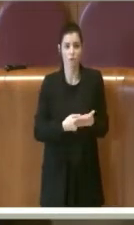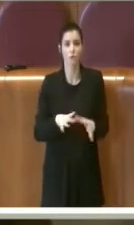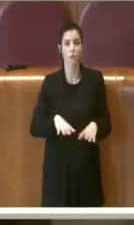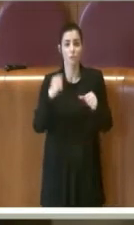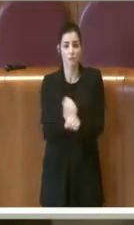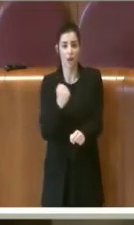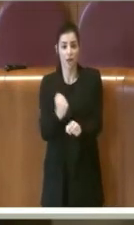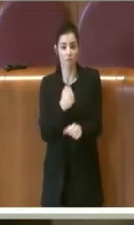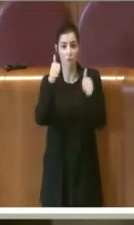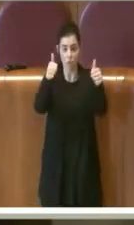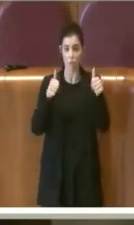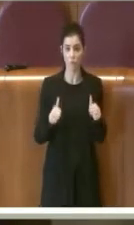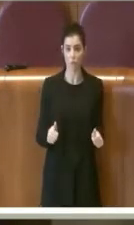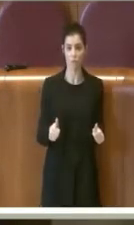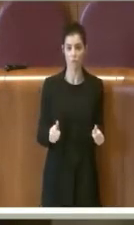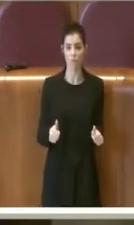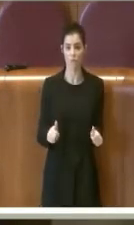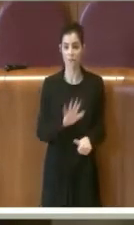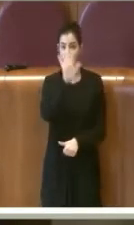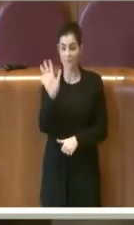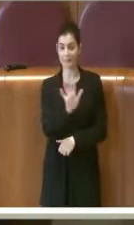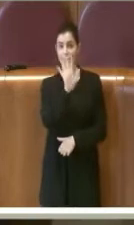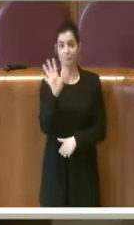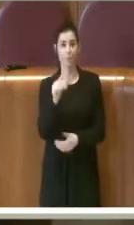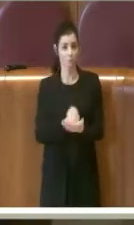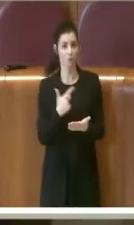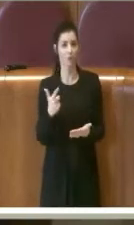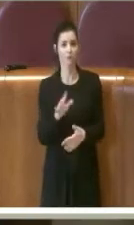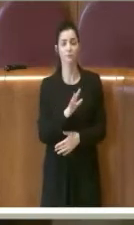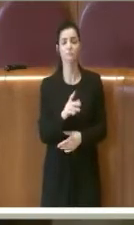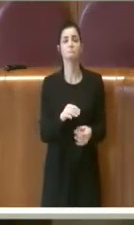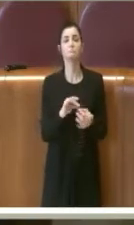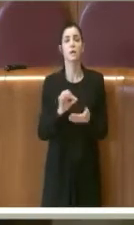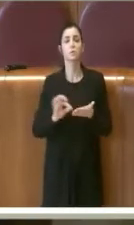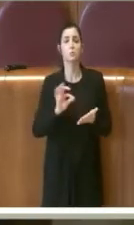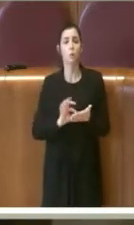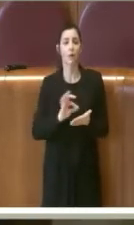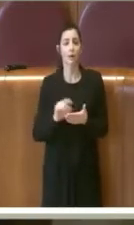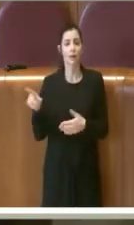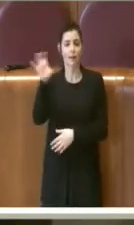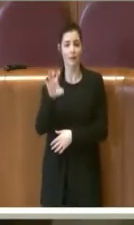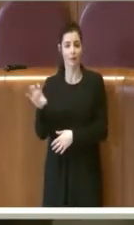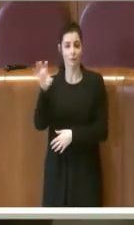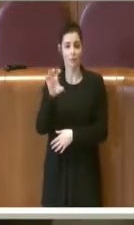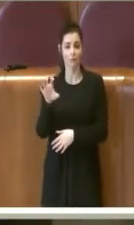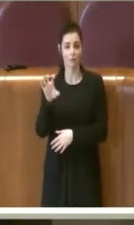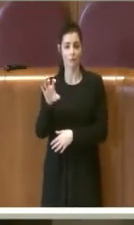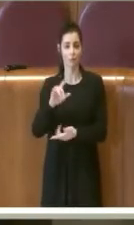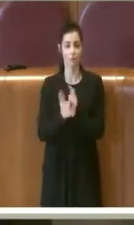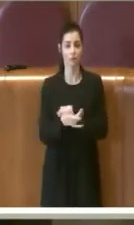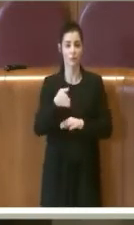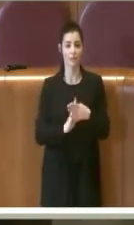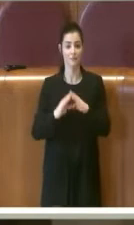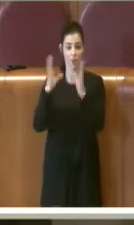lavori. Vi parlo di alcune opere importanti come la scuola Torrino Mezzocamino. Qui abbiamo una gara di